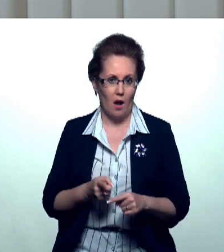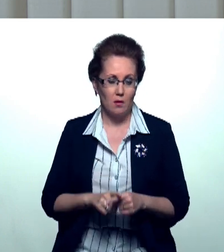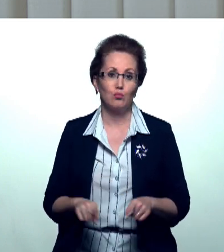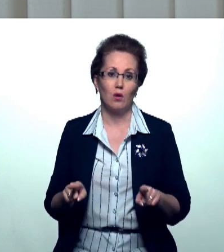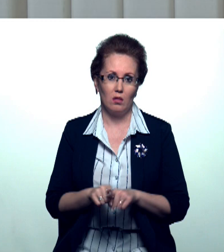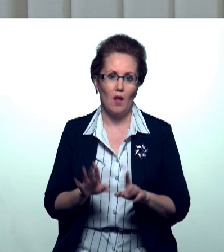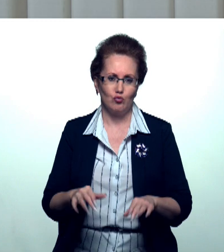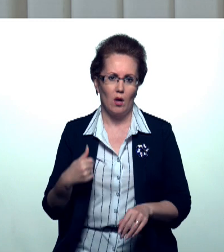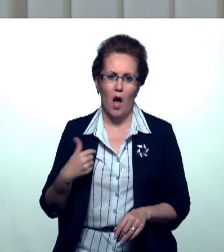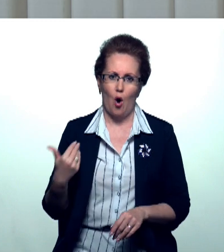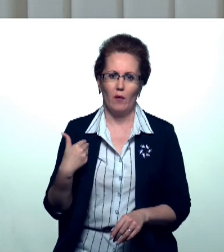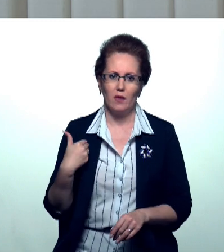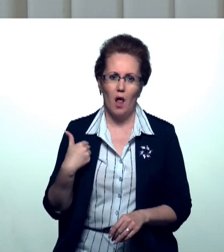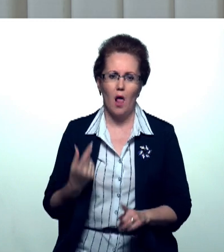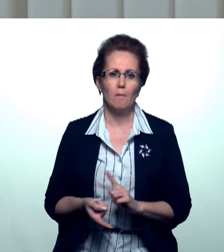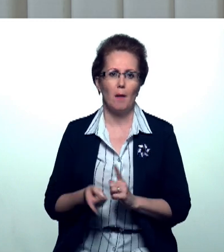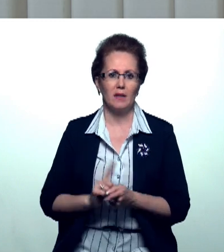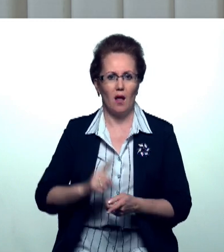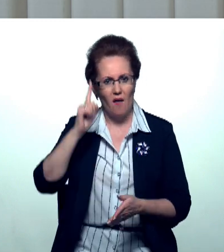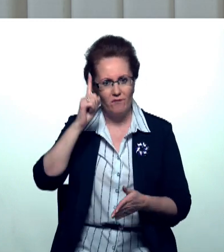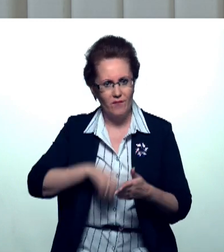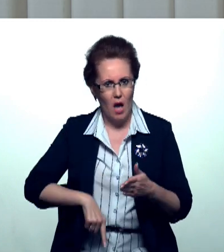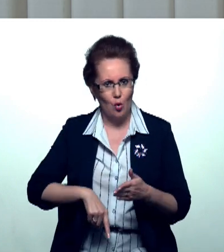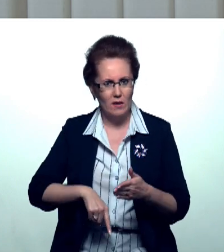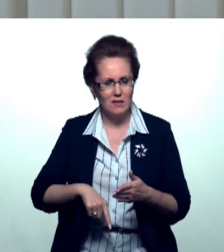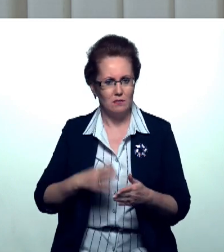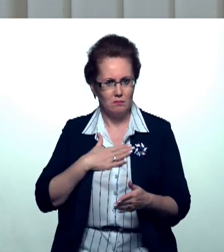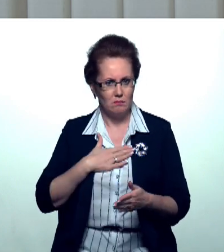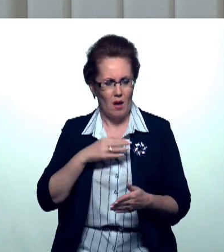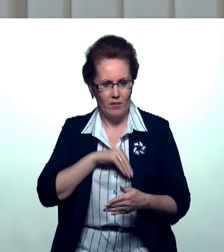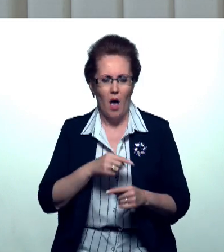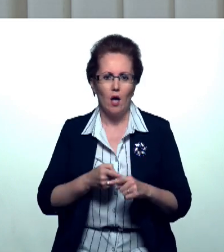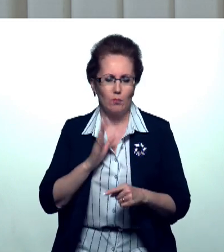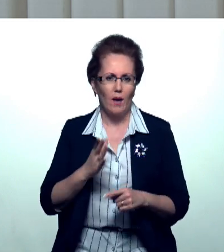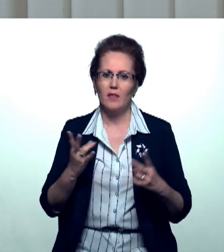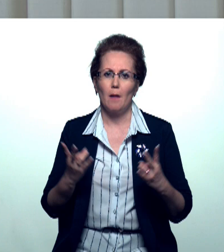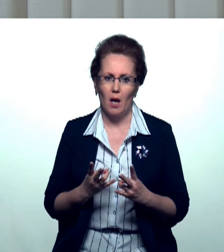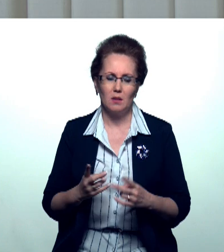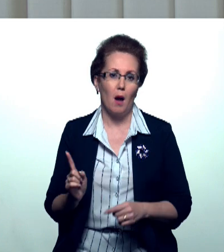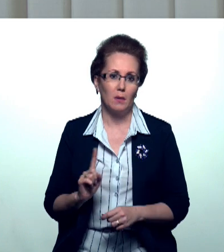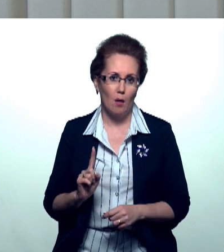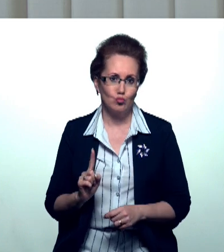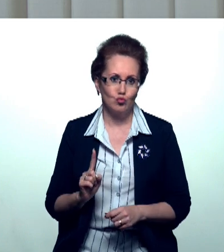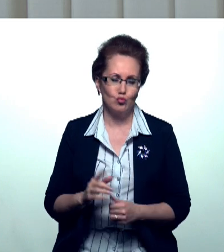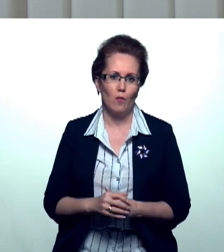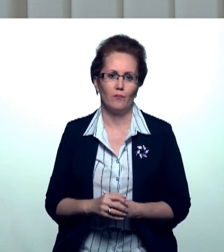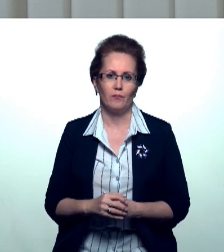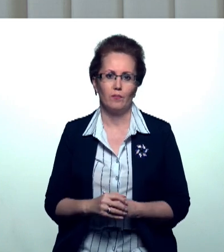Также хотел я поменять вероисповедание, когда, то есть это будет необходимо, потому что